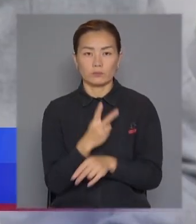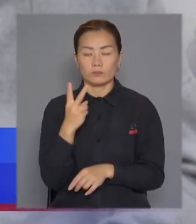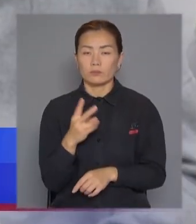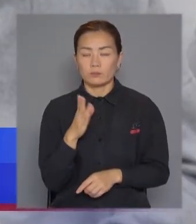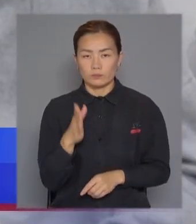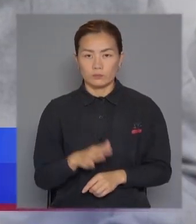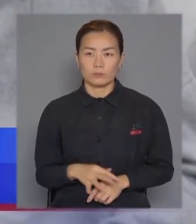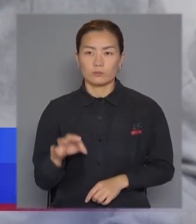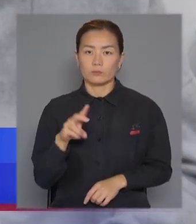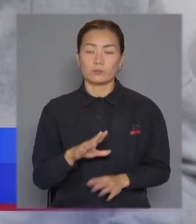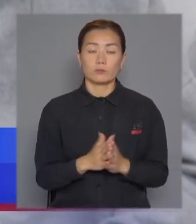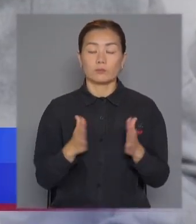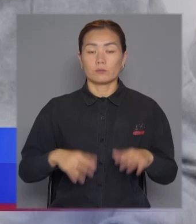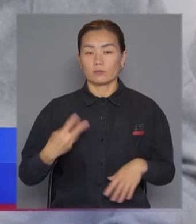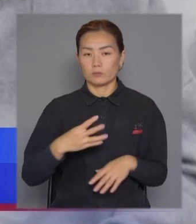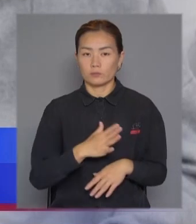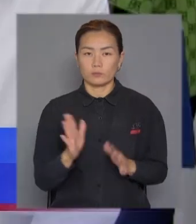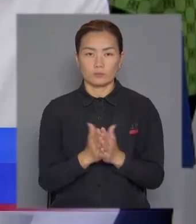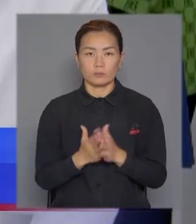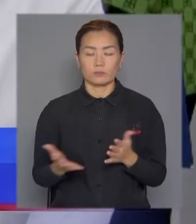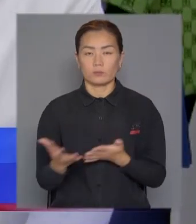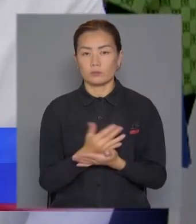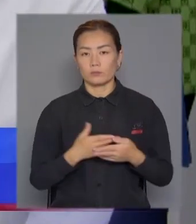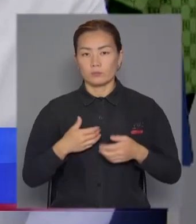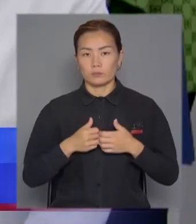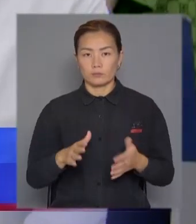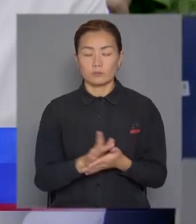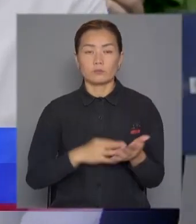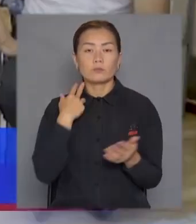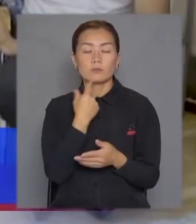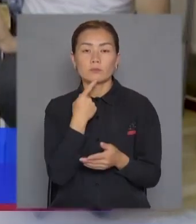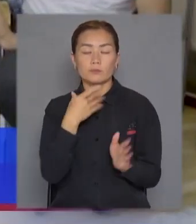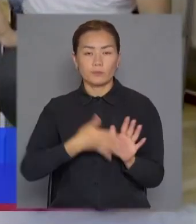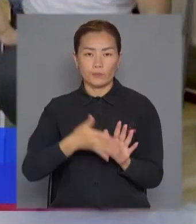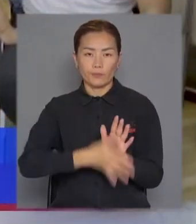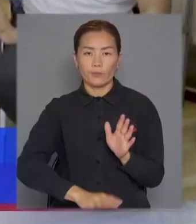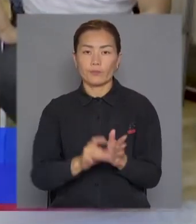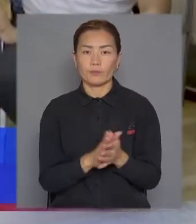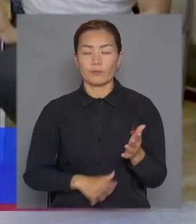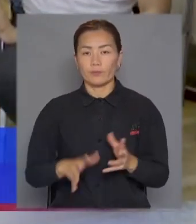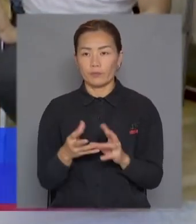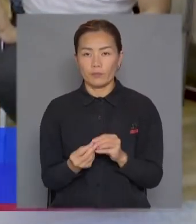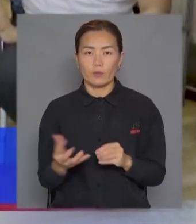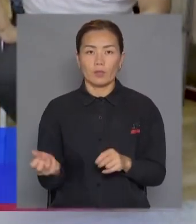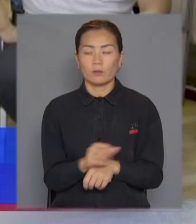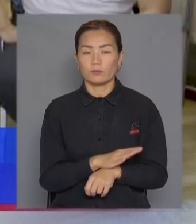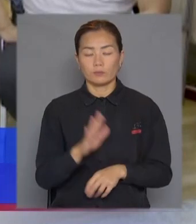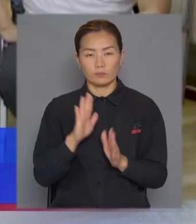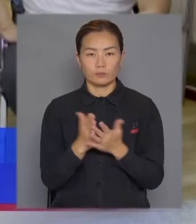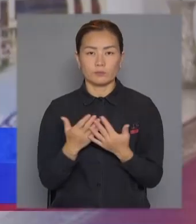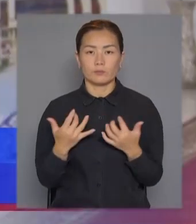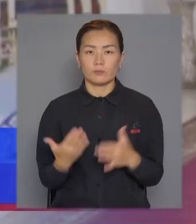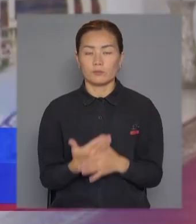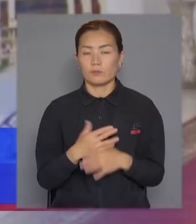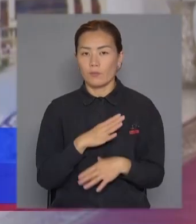келеді. Облысты кітапханадан 30-ға жуық кітаптарды бітірген. Ағылшын тілін толық меңгерген ол тілді жетік меңгеруге оқулықтар